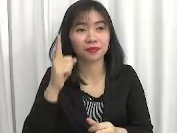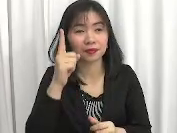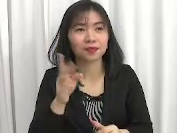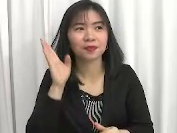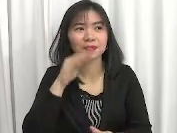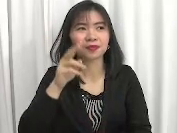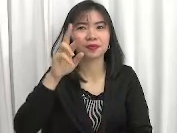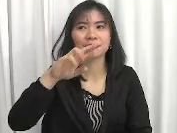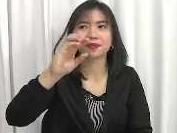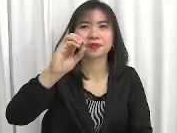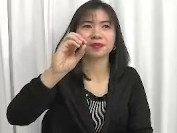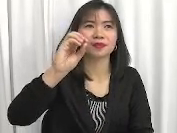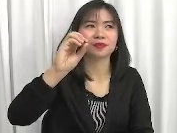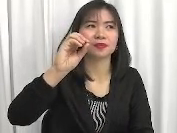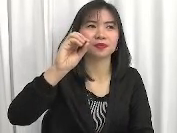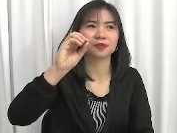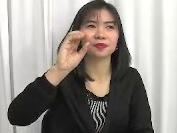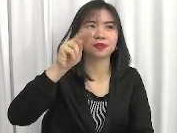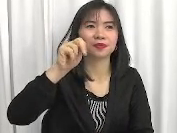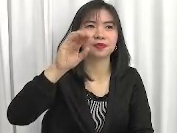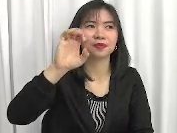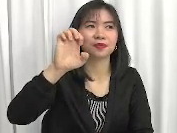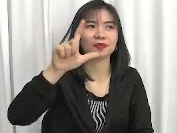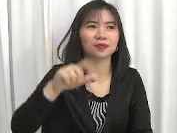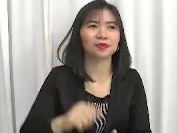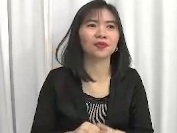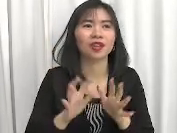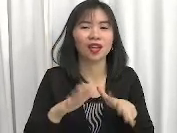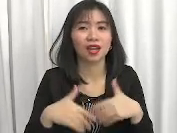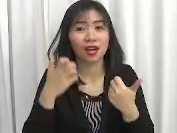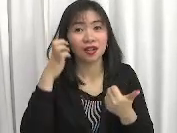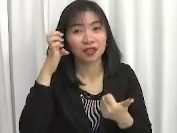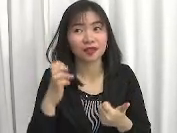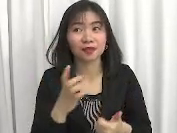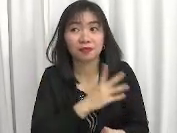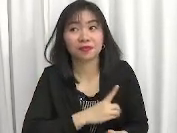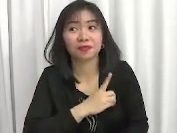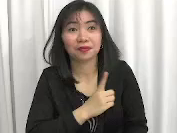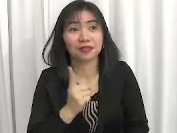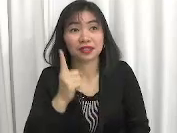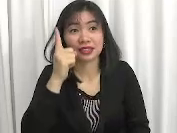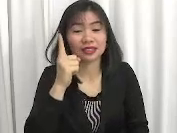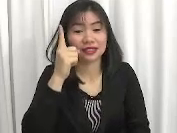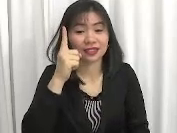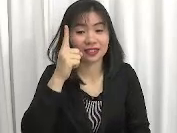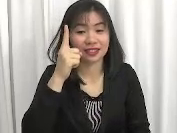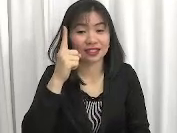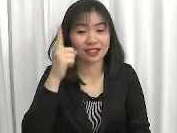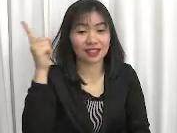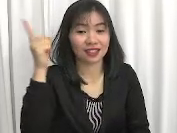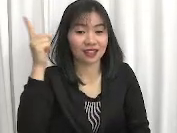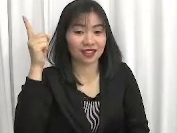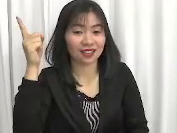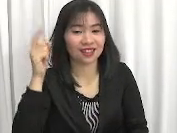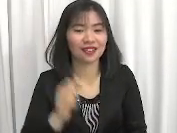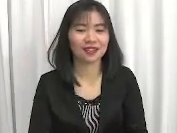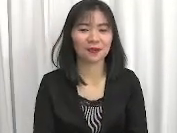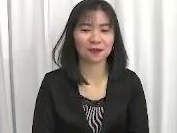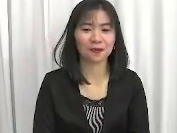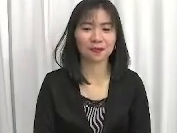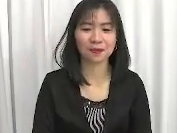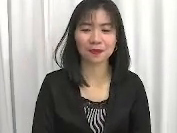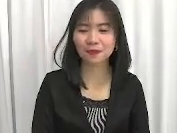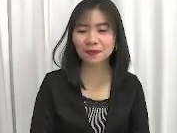ang paano mo naman siya ididir itong taon na ito. Thank you, Sir Rudy. Ang dama, brada, yung meaning